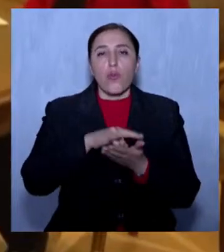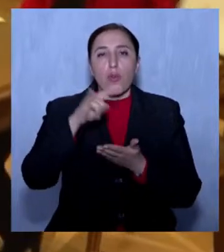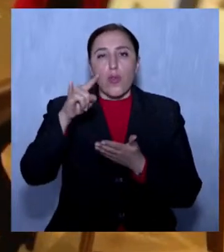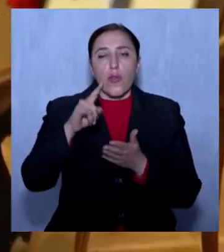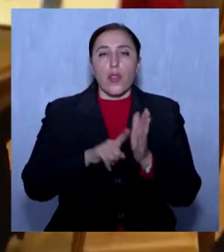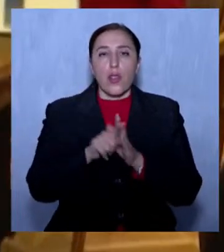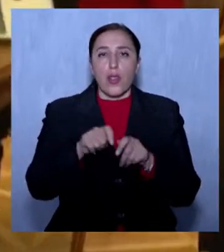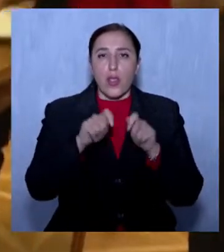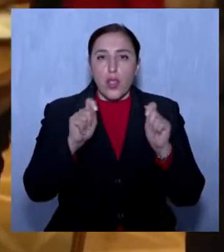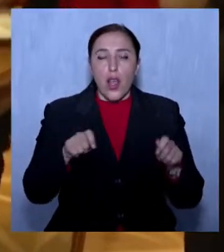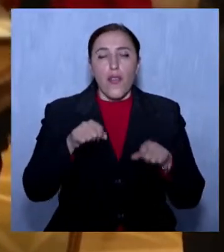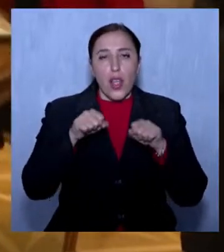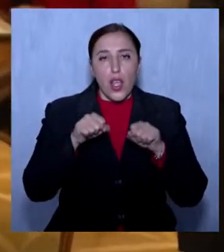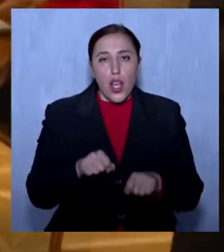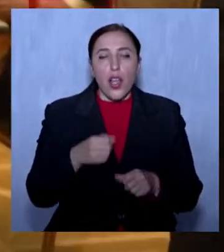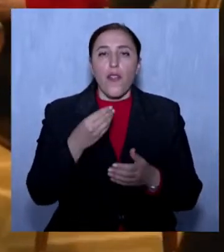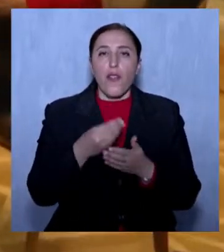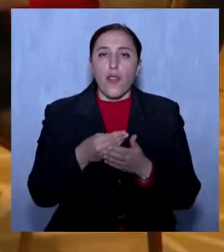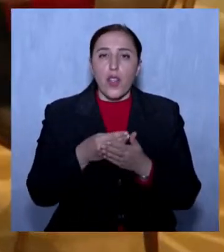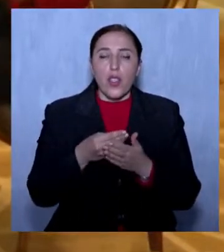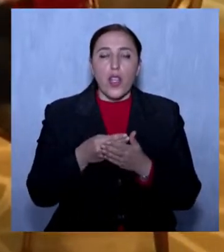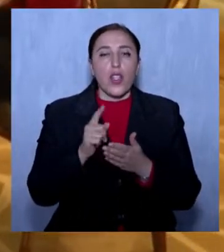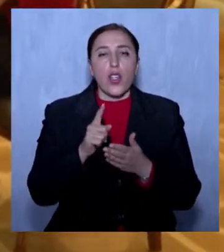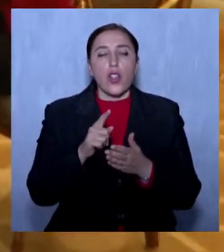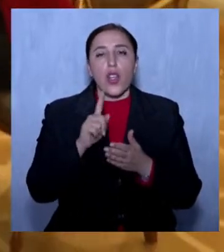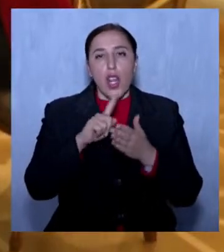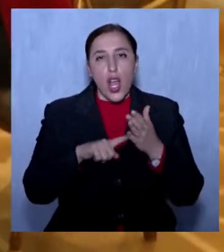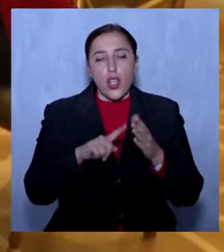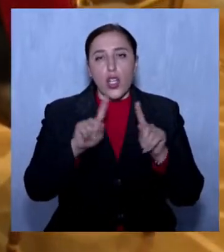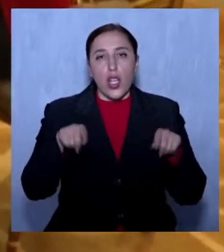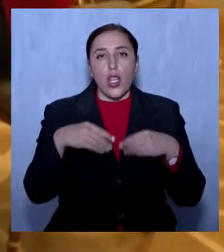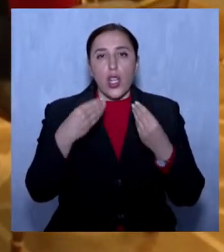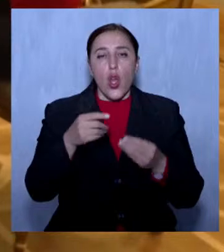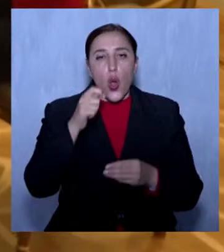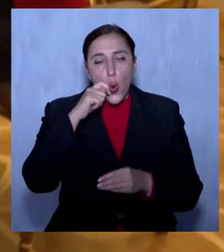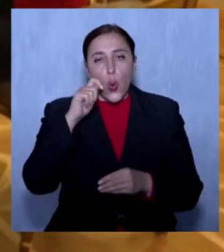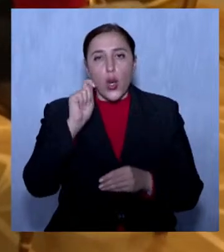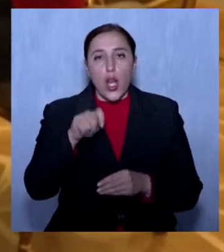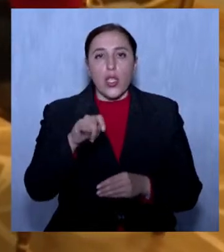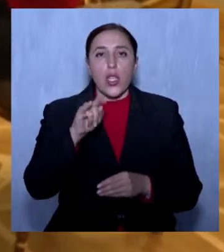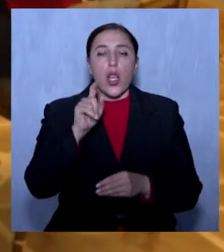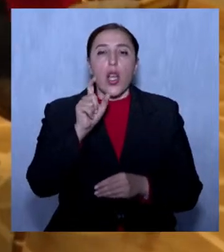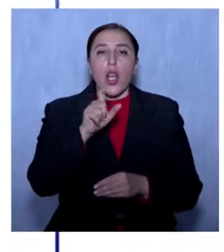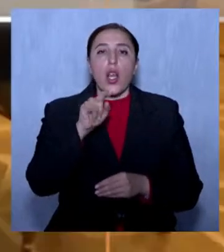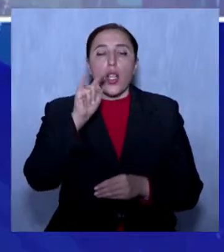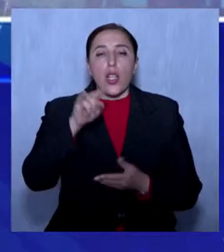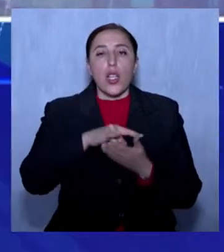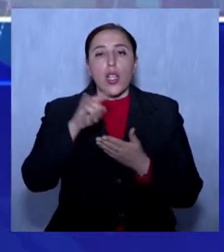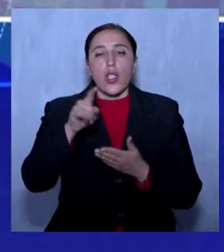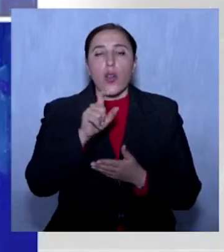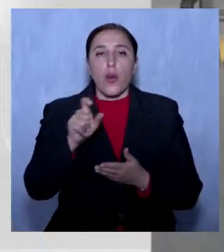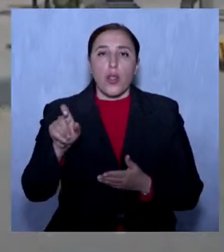և ավելի շատ իրավունքներ ու ֆինանսական երաշխիքներ տրամադրել ուկրաինացի ուղևորներին։